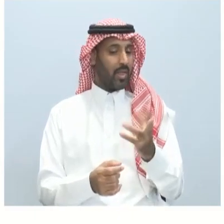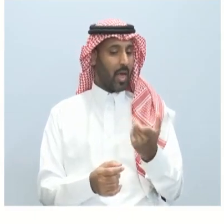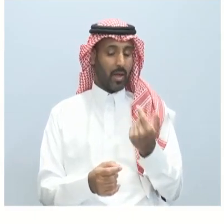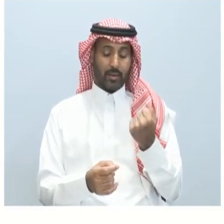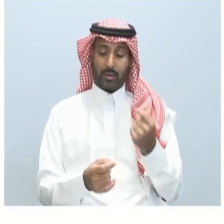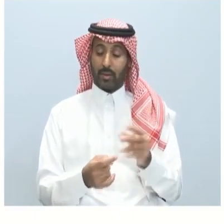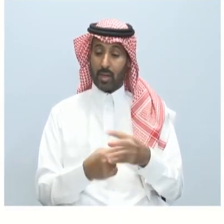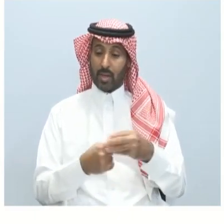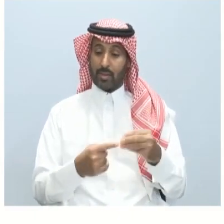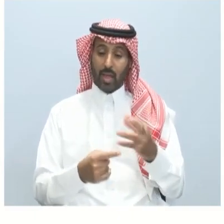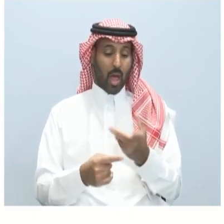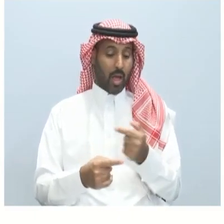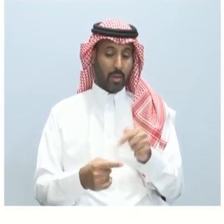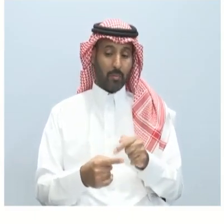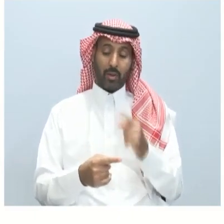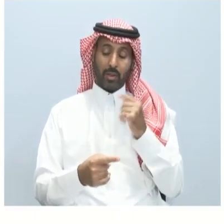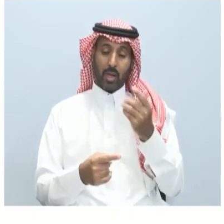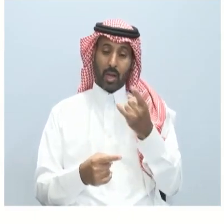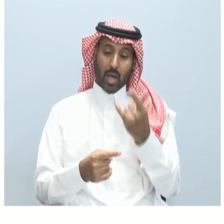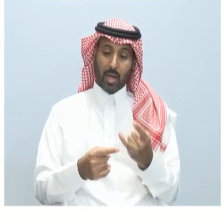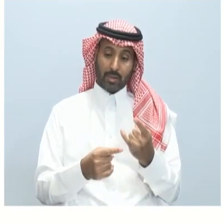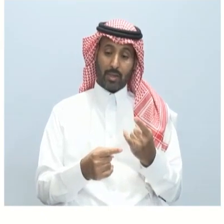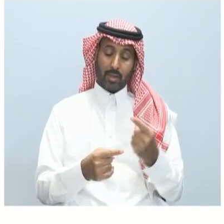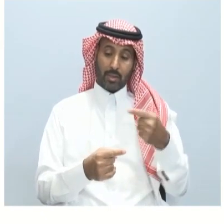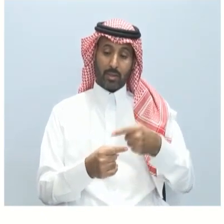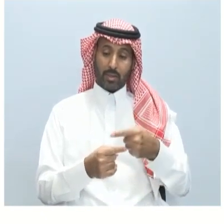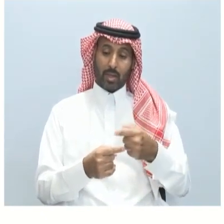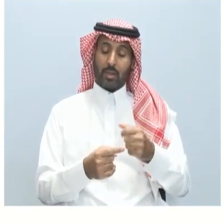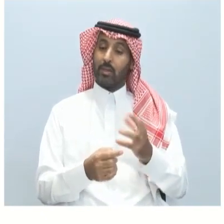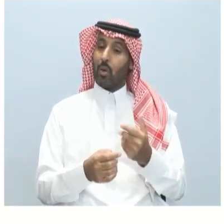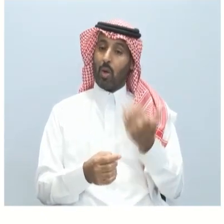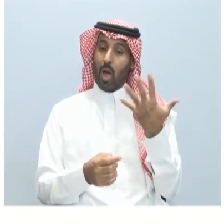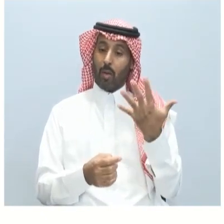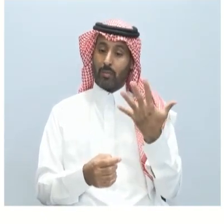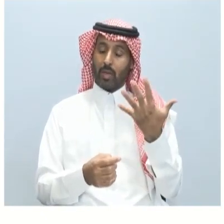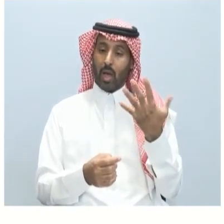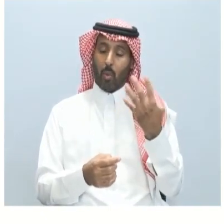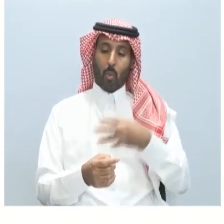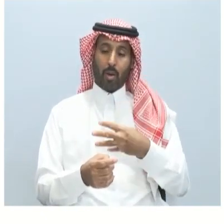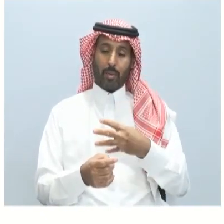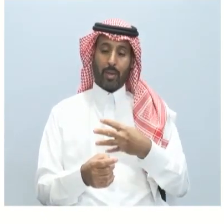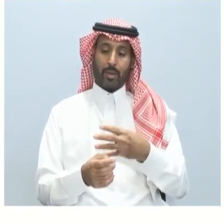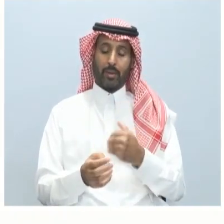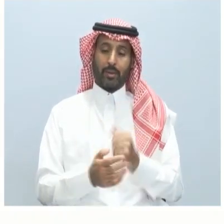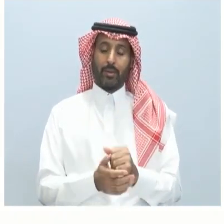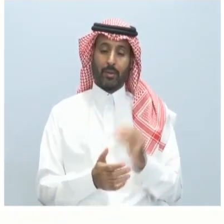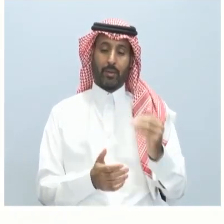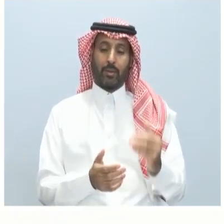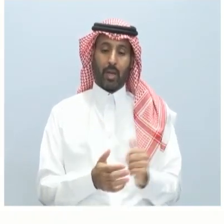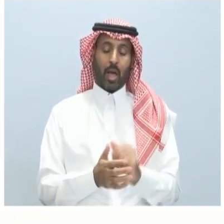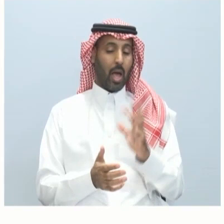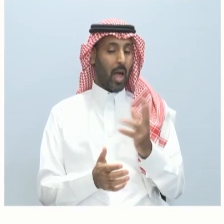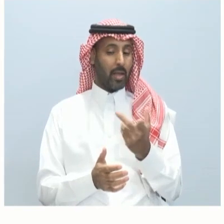عدد بمقدار 10 فاصبح 55 لدينا في هذه العباره هنا